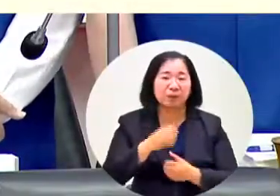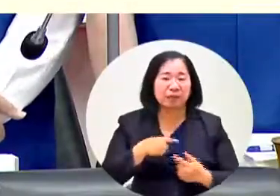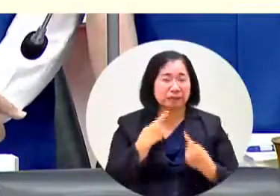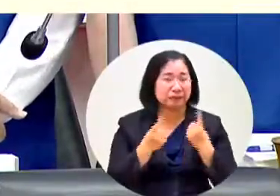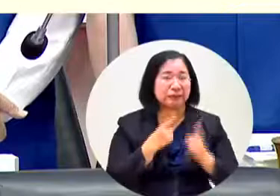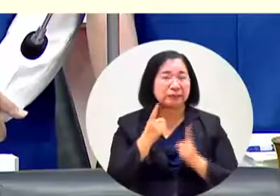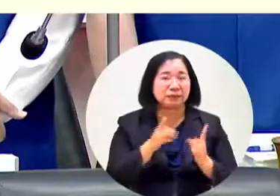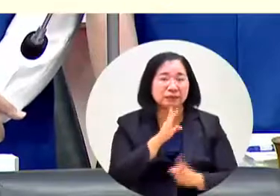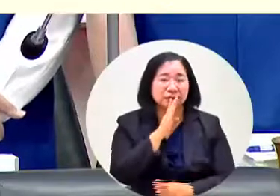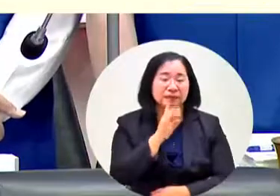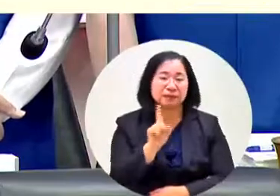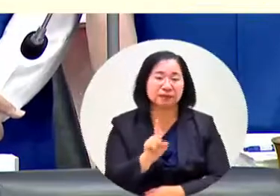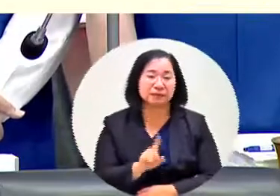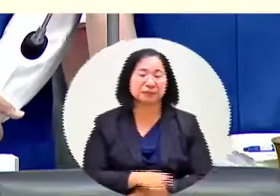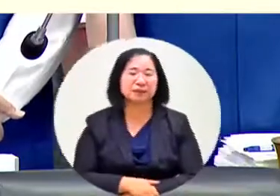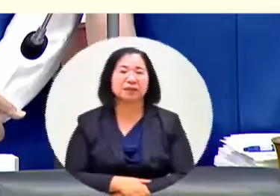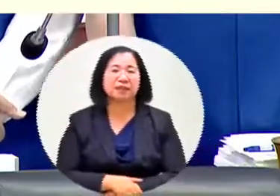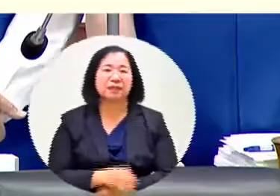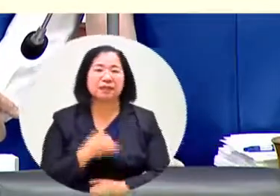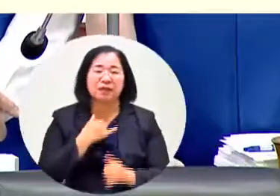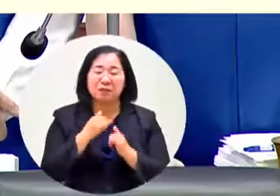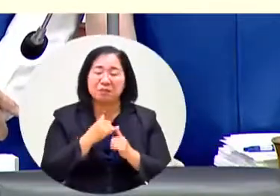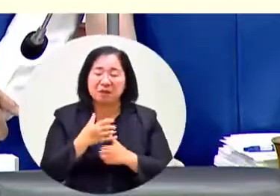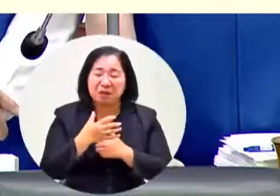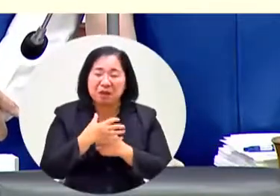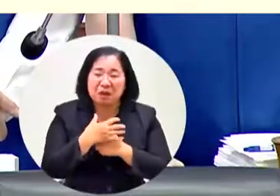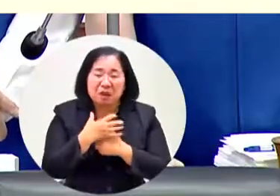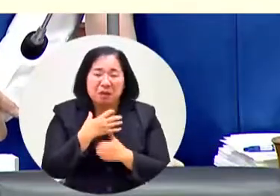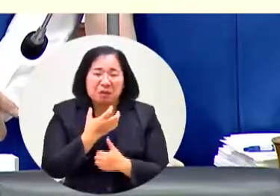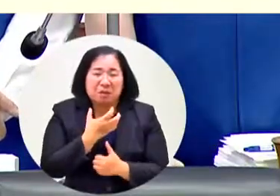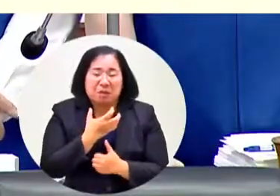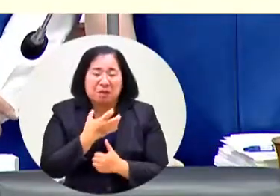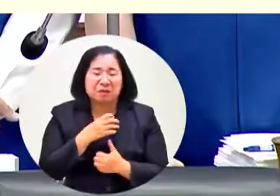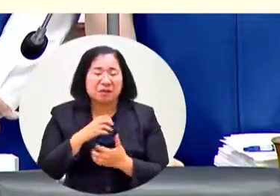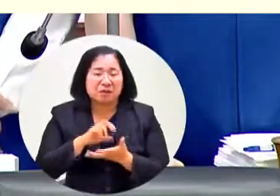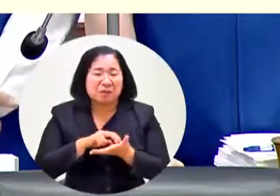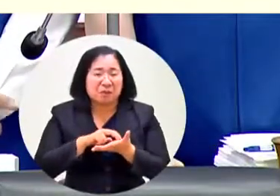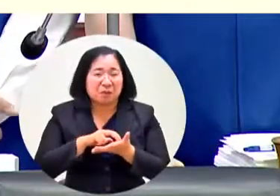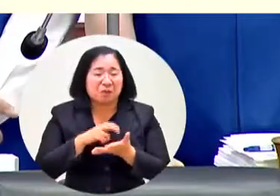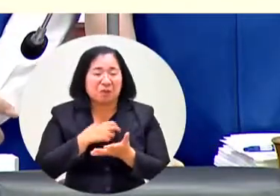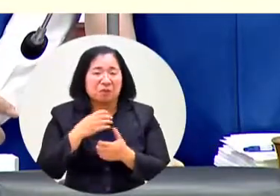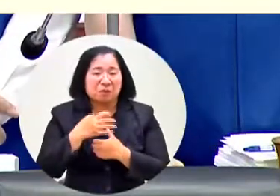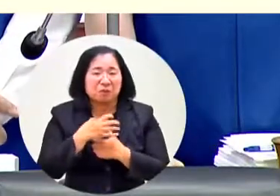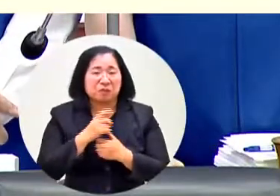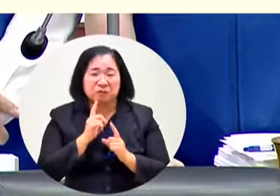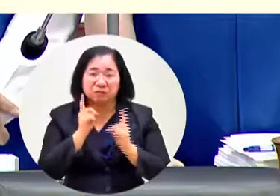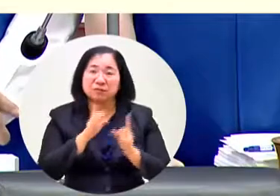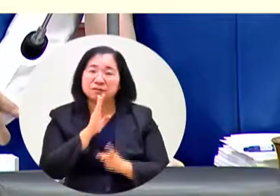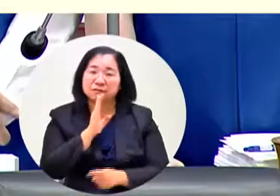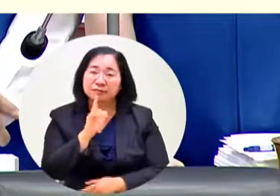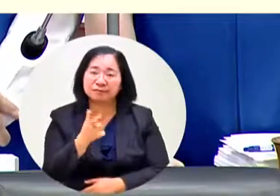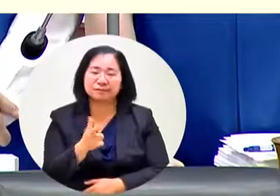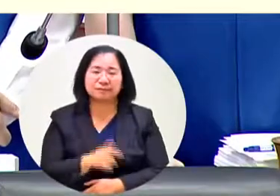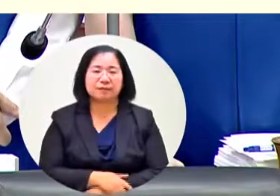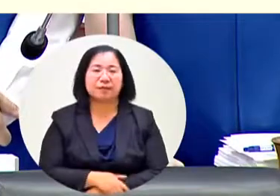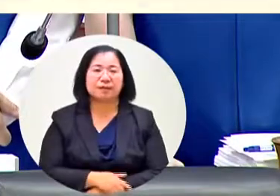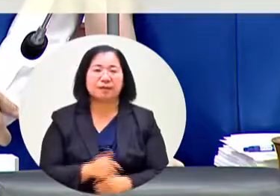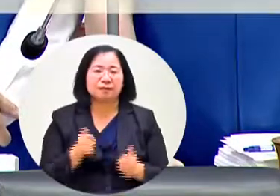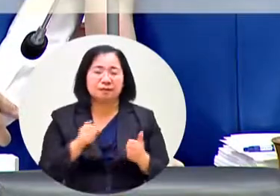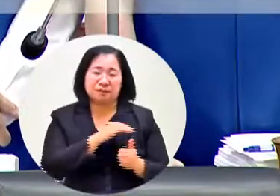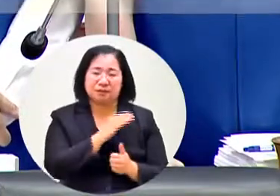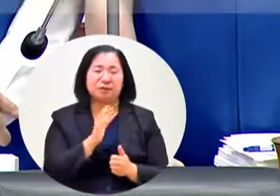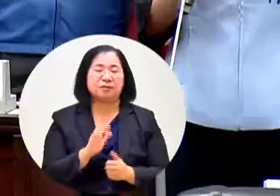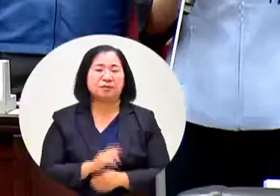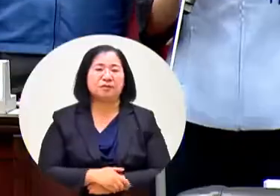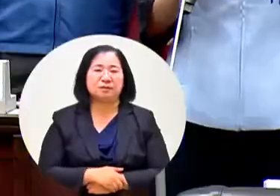政，好，不要再搞得蓝绿恶斗，搞得我们整个高雄市议会、高雄市政府乌烟瘴气。市长，我问